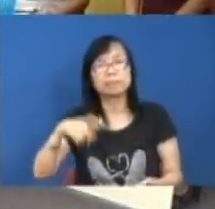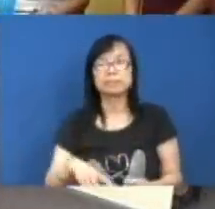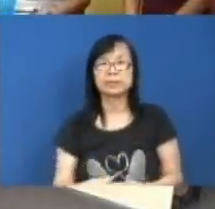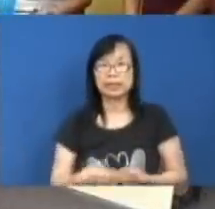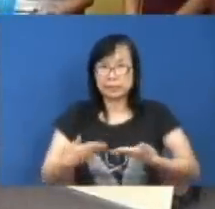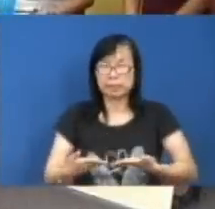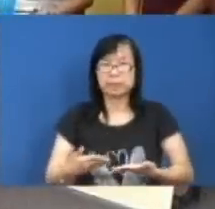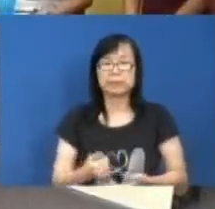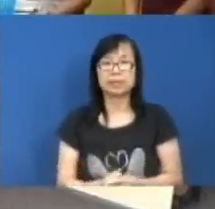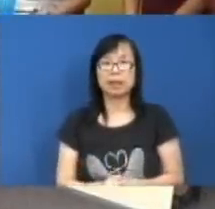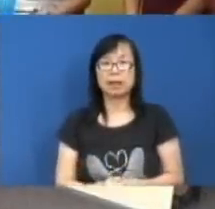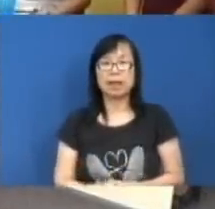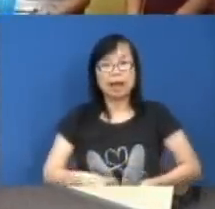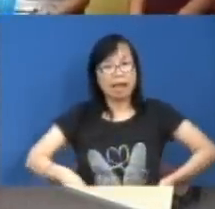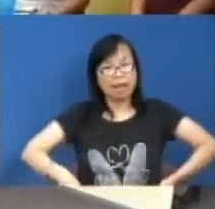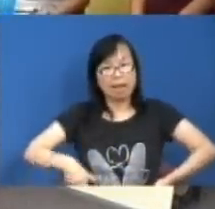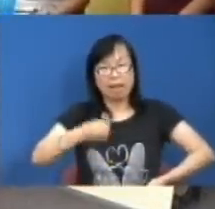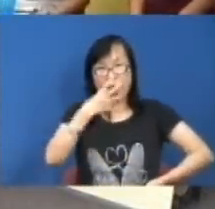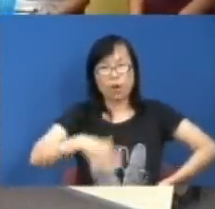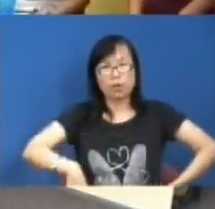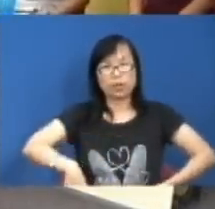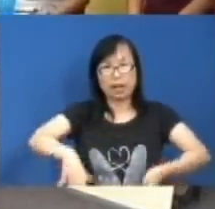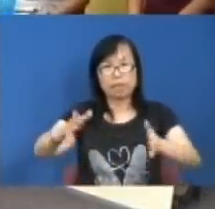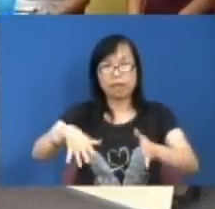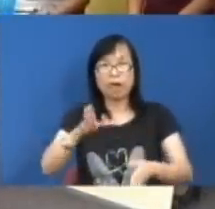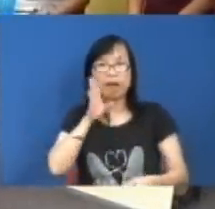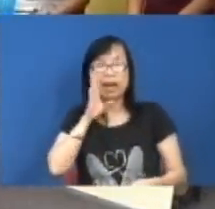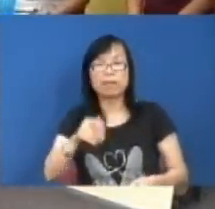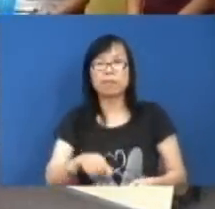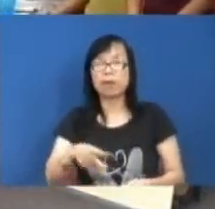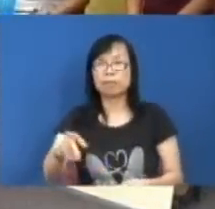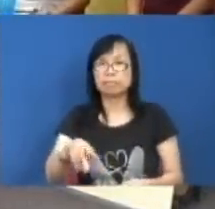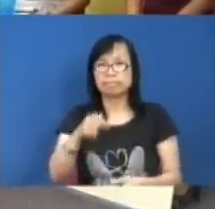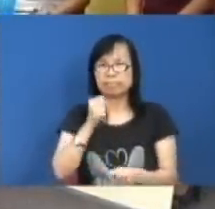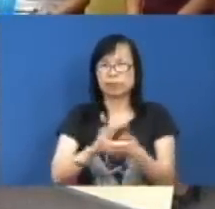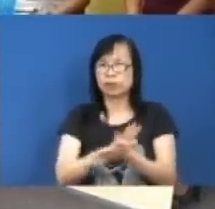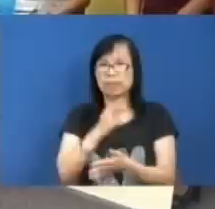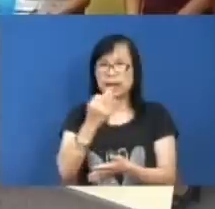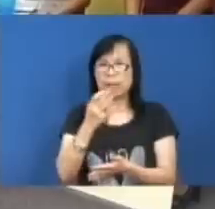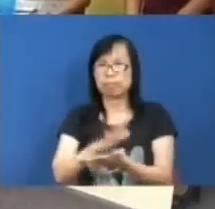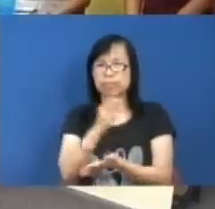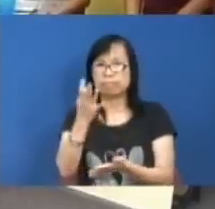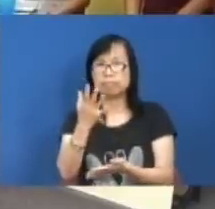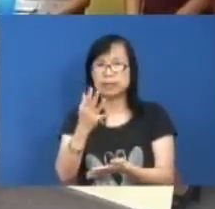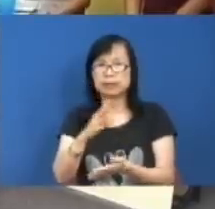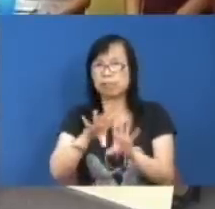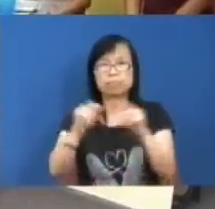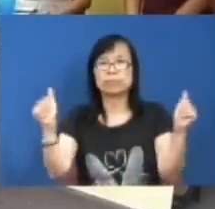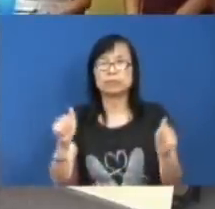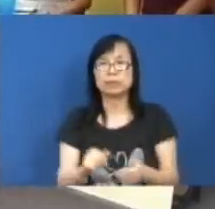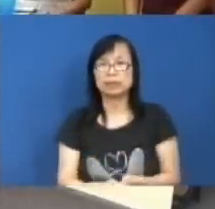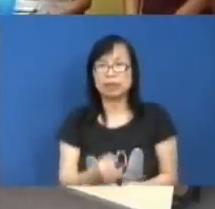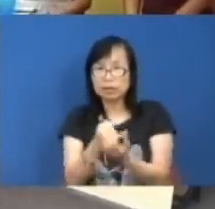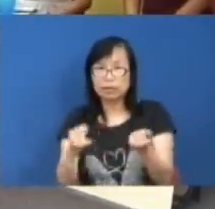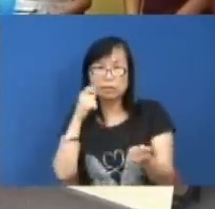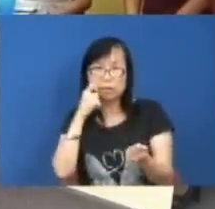俾嗰啲。街坊知道咧，用啲靚嘅油漆咧，佢就唔會話咧，整得三五年咧就唔見咗咯。其實應該佢嗰個壽命會